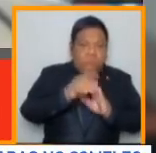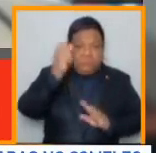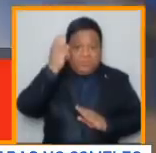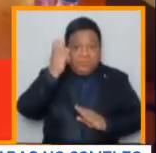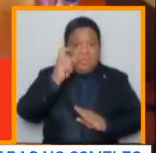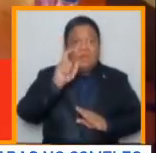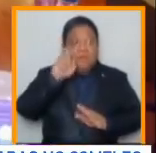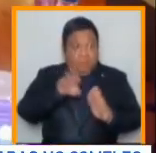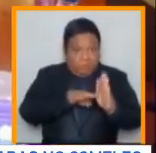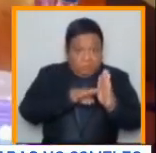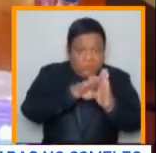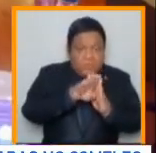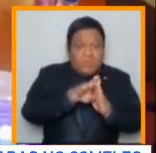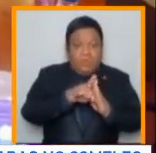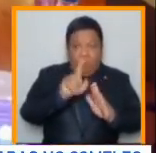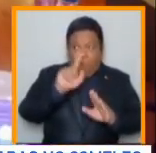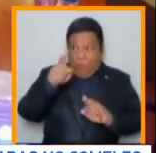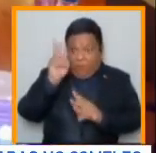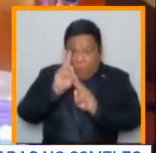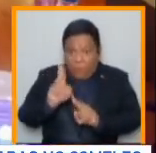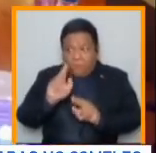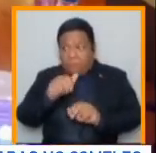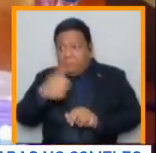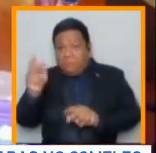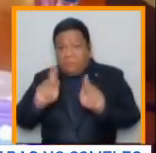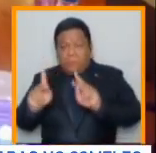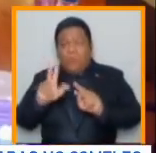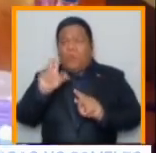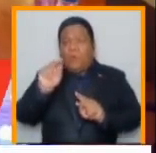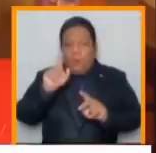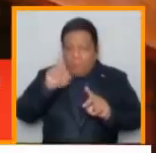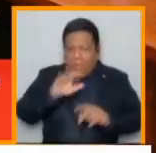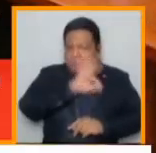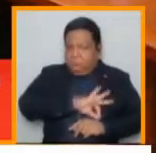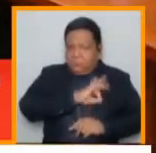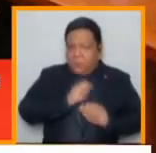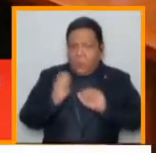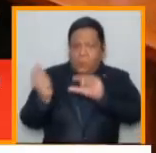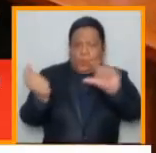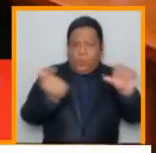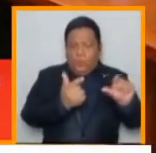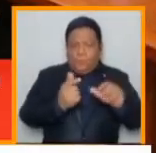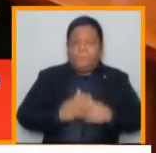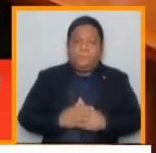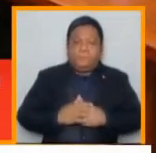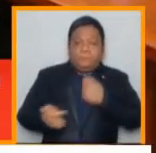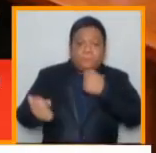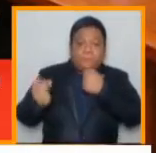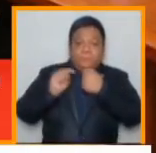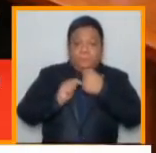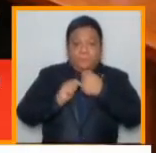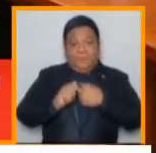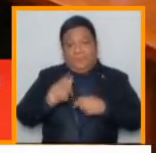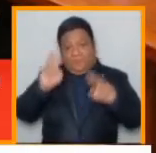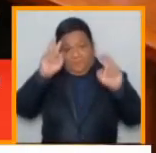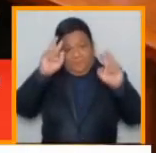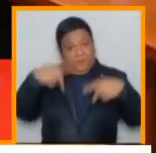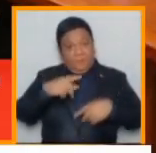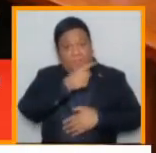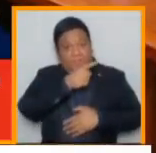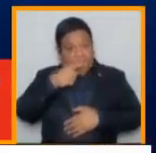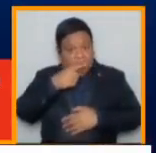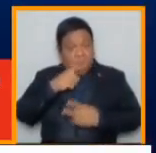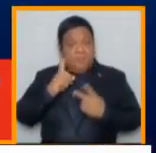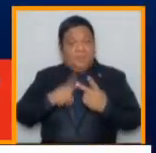all. Nakipagpulong din si Robredo at ang kanyang running mate na si Senador Kiko Pangilinan sa ilang retired military